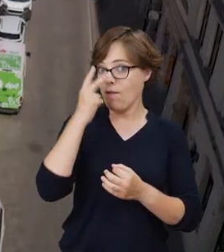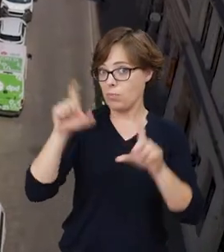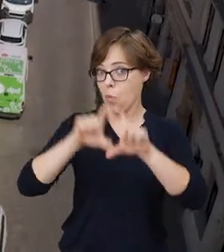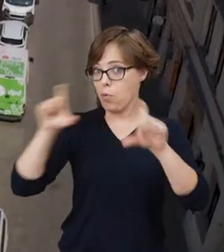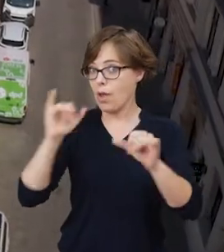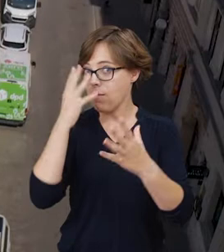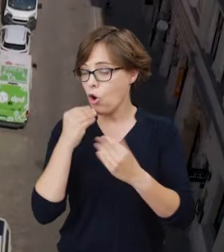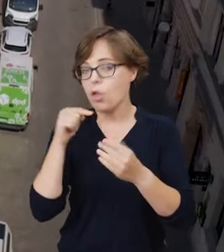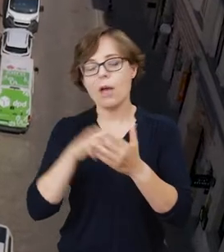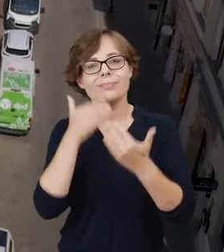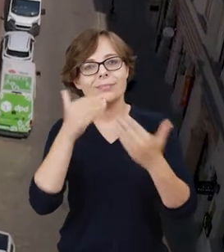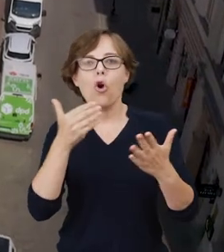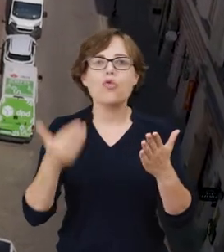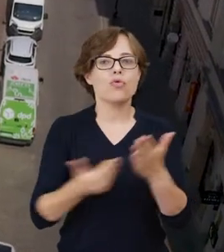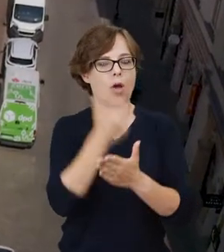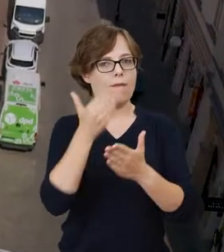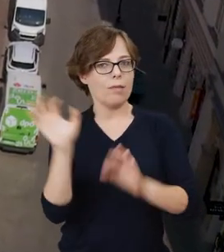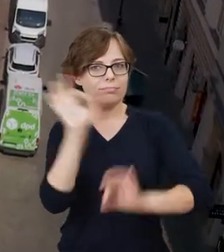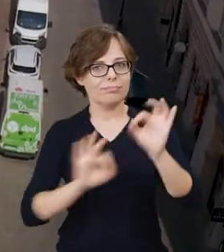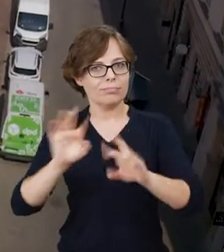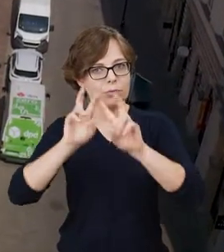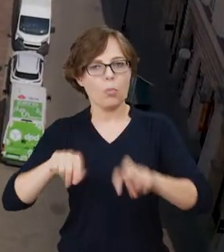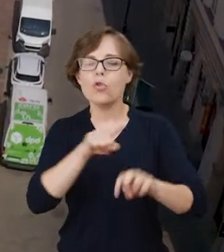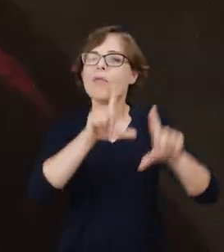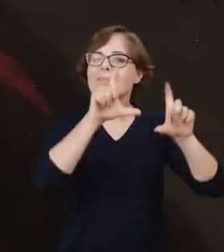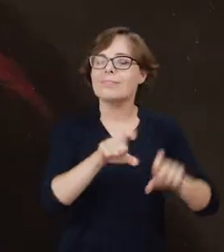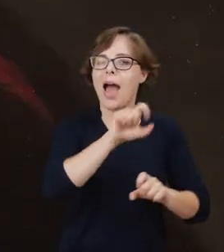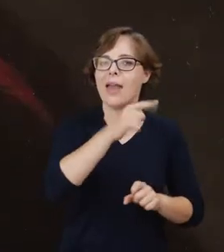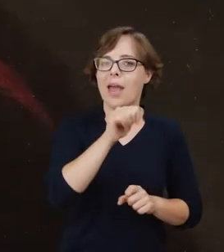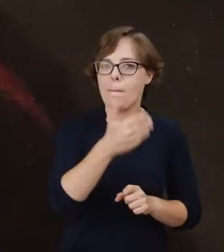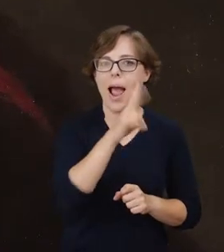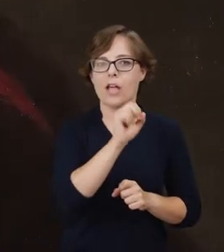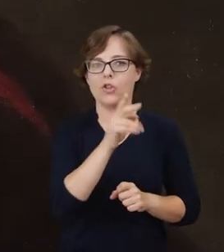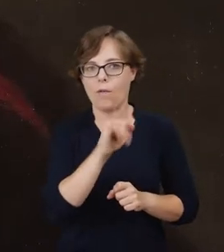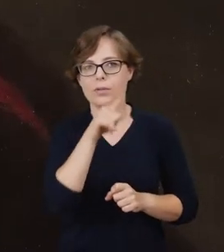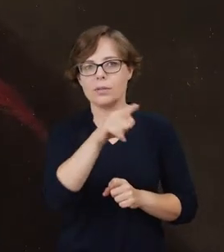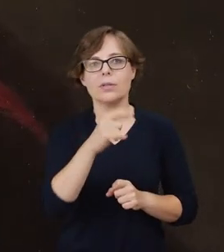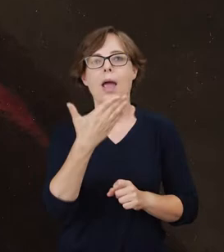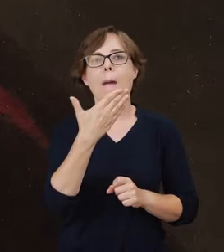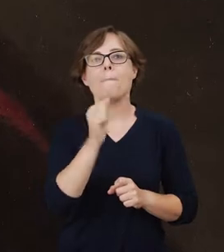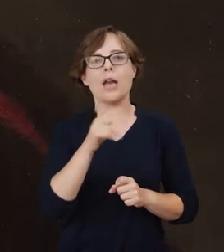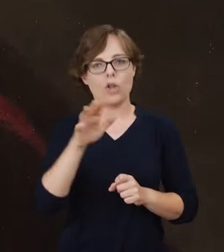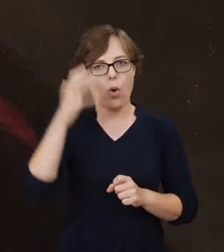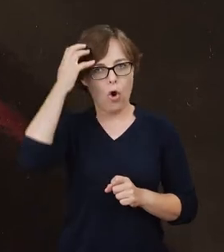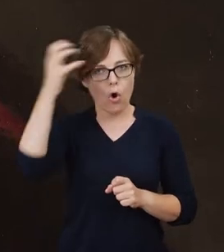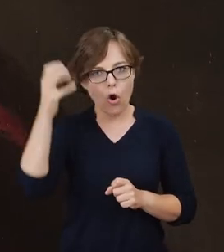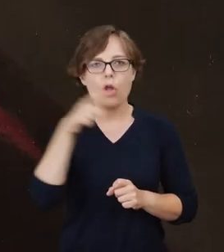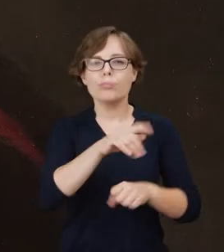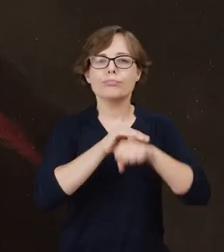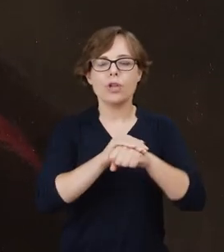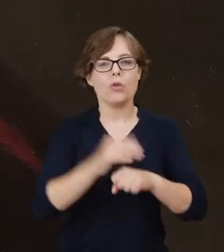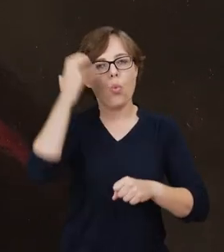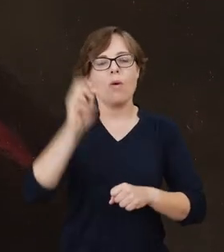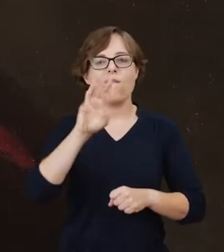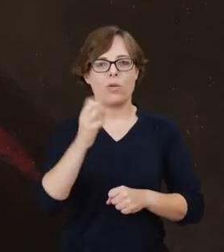zasługą nowożytnej przebudowy. Przebudowy rozpoczętej przez Adama Kazanowskiego, marszałka koronnego, przyjaciela Władysława IV.